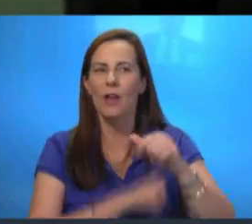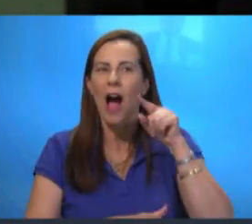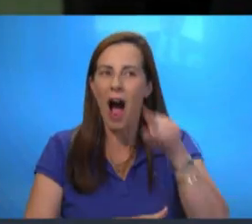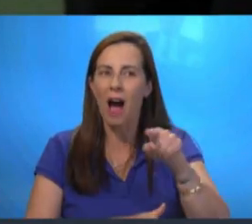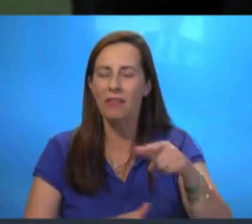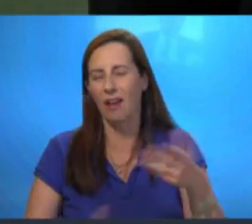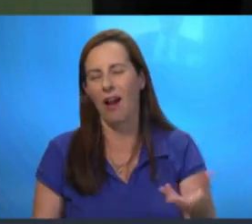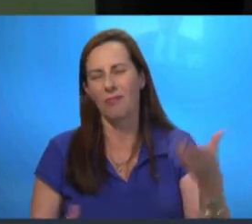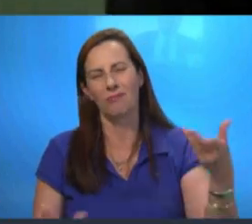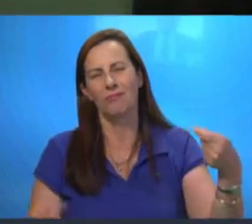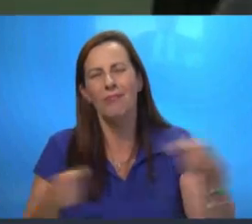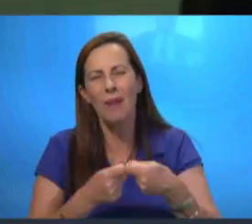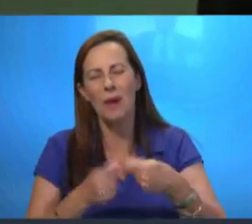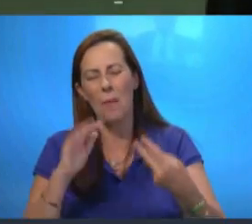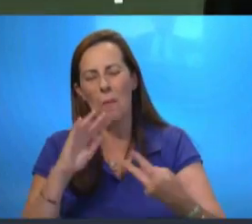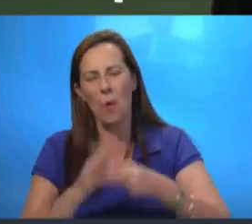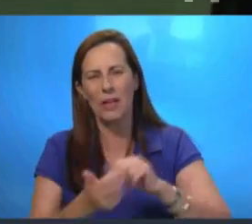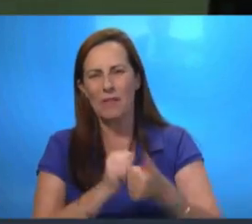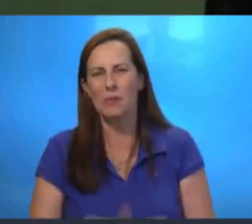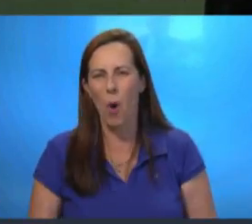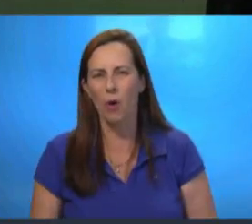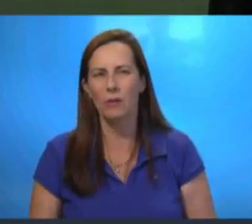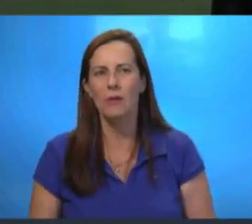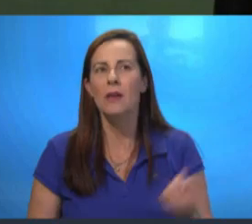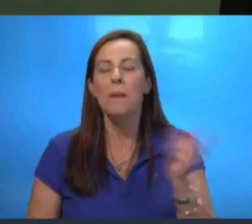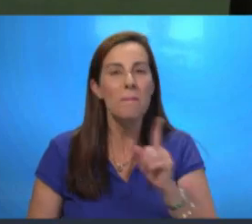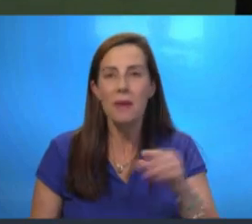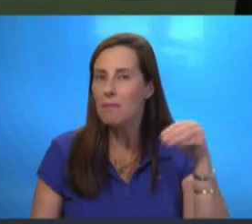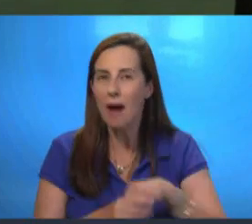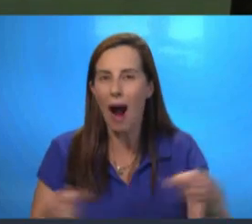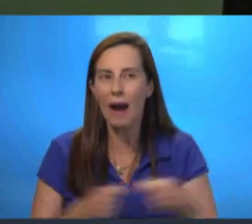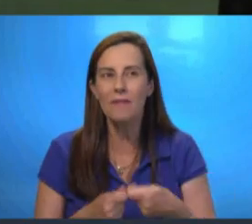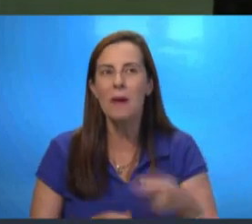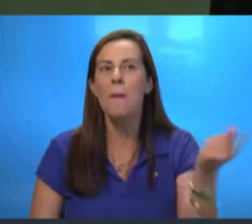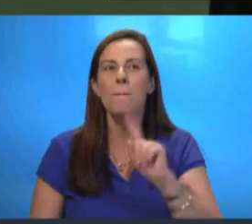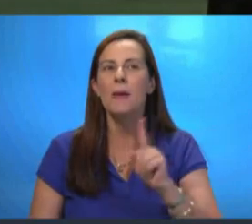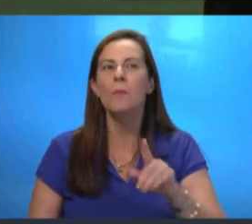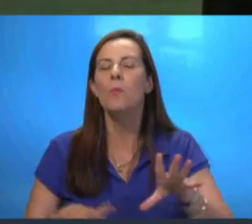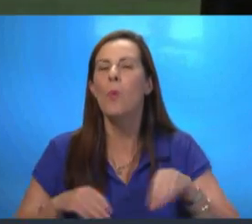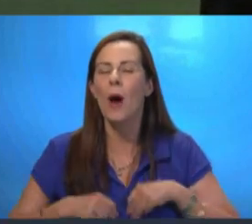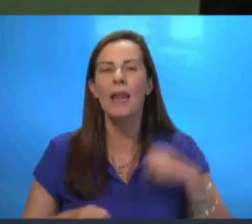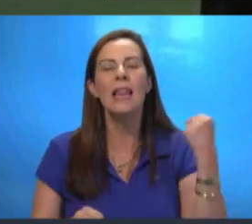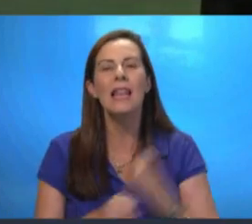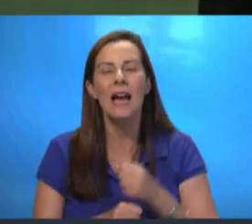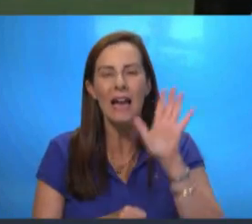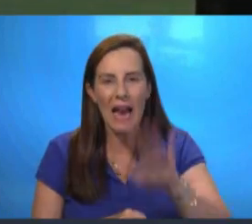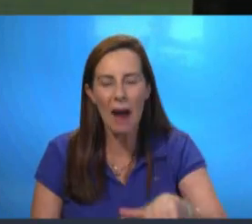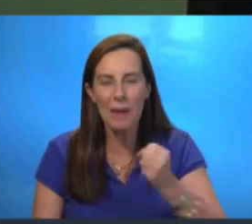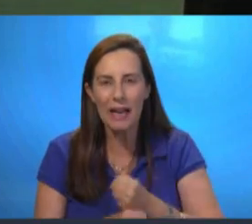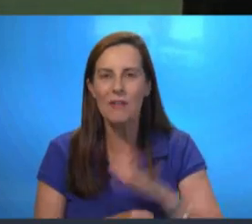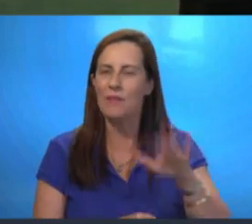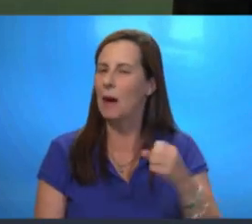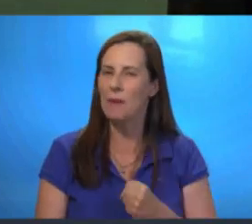בין פוליטיקה לספורט. מי מערב, מי מוכן לקיים